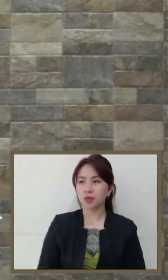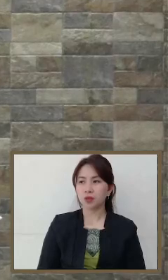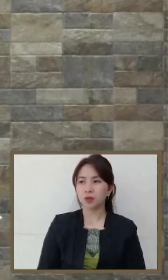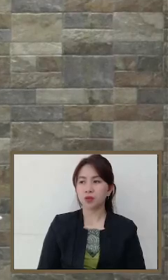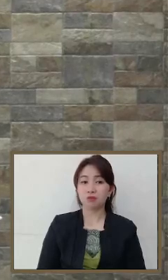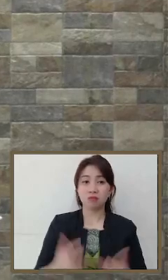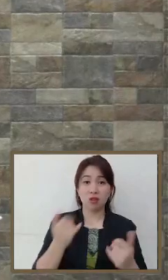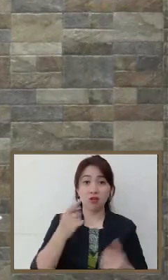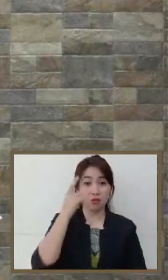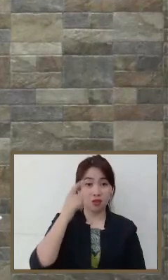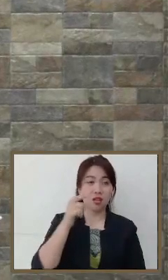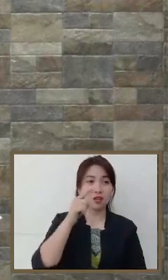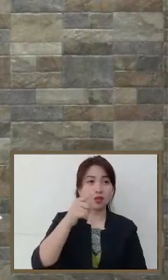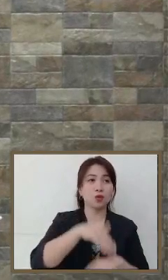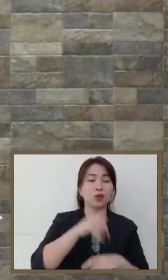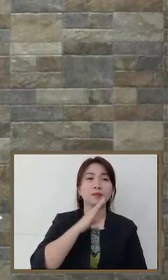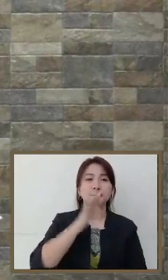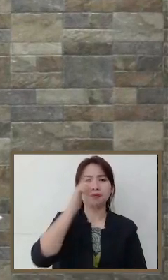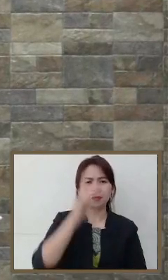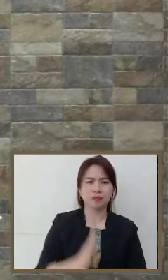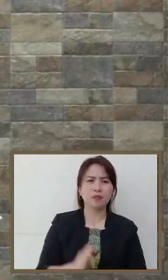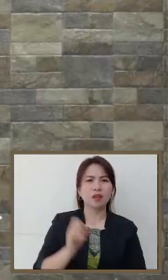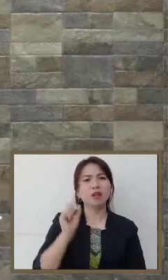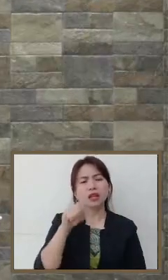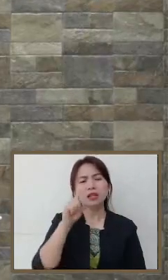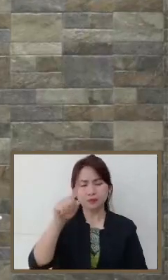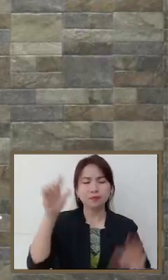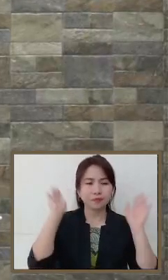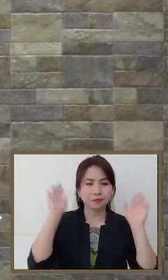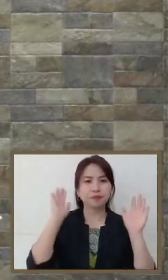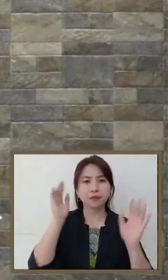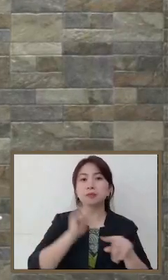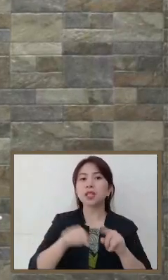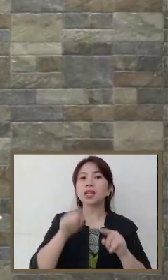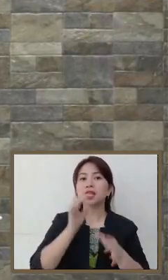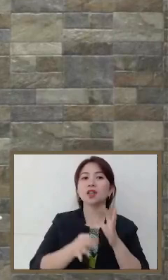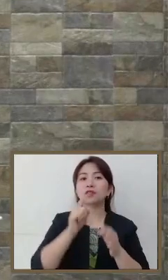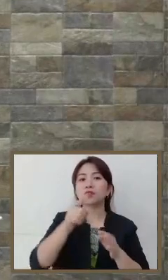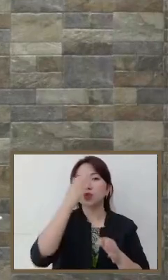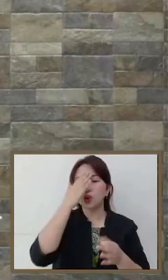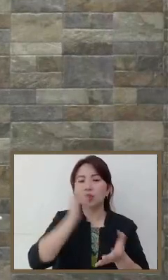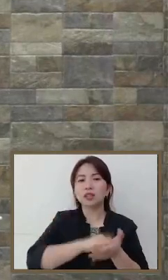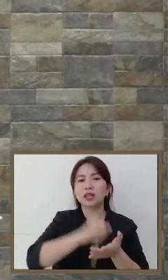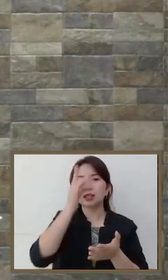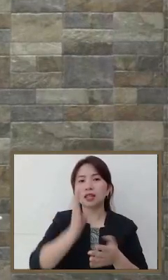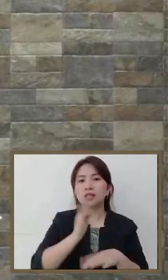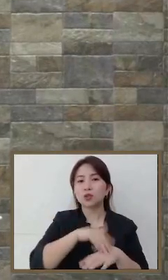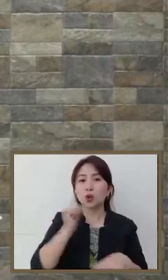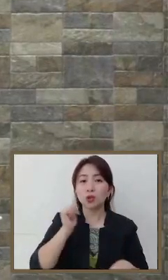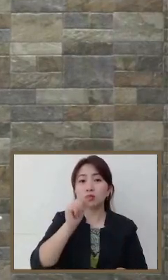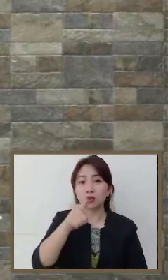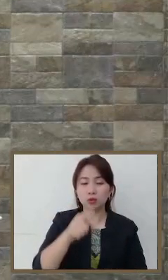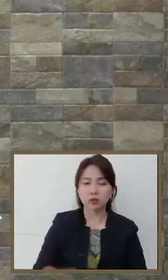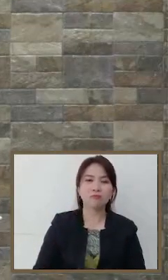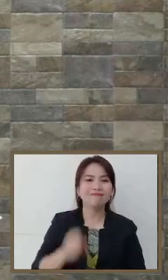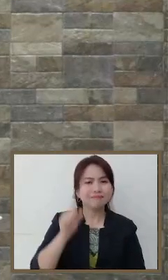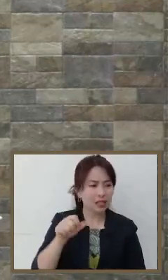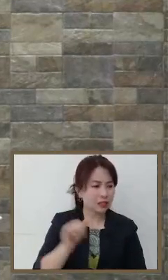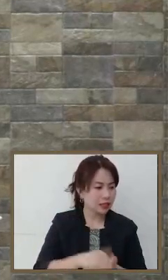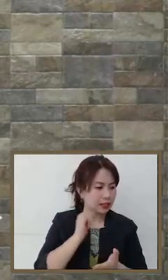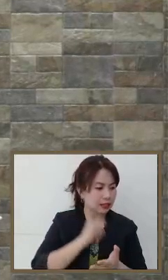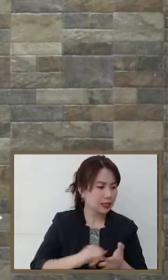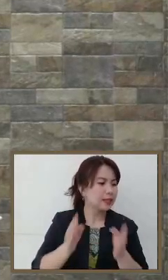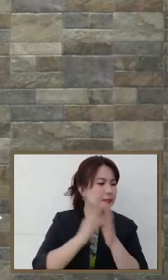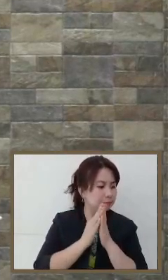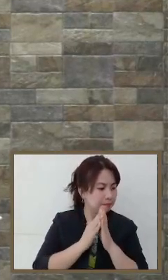suko mo ang buhay sa Panginoon Hindi naman lahat tinawag pero pag alam mo sa sarili mo Tinatawag ka malaking Ano yan Salamat sa Panginoon nag-full